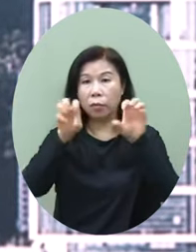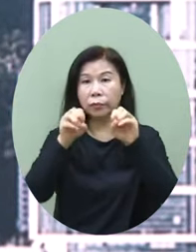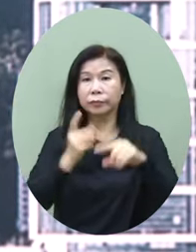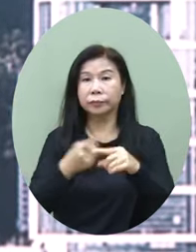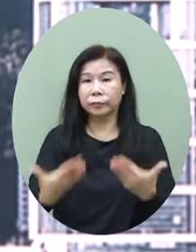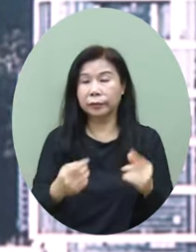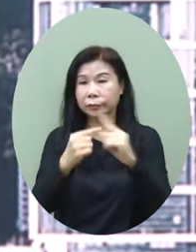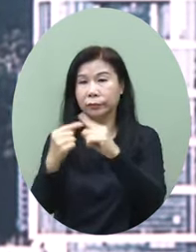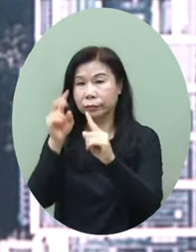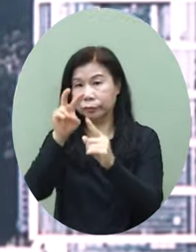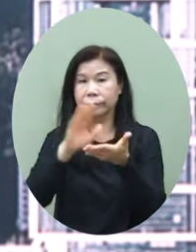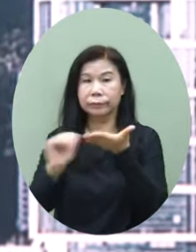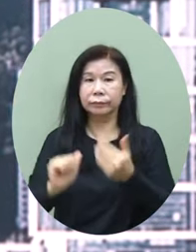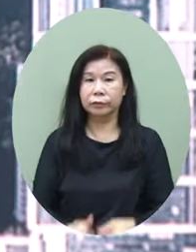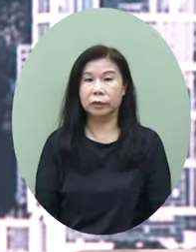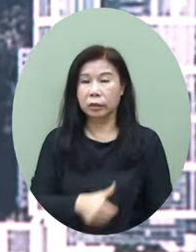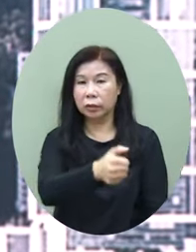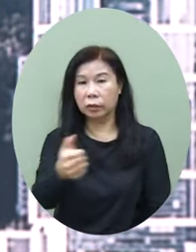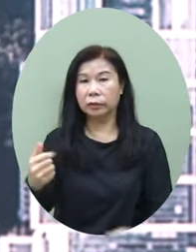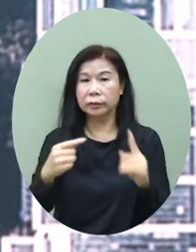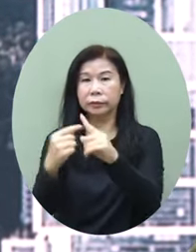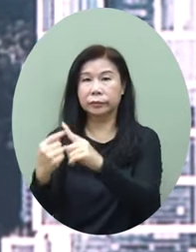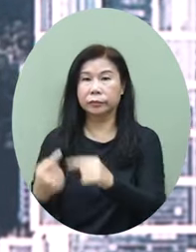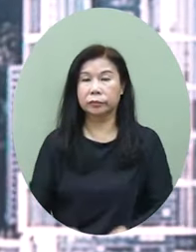会看得清楚好 多谢大家